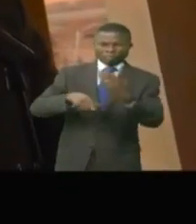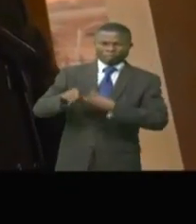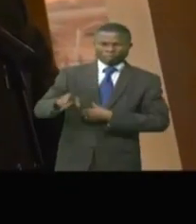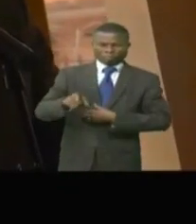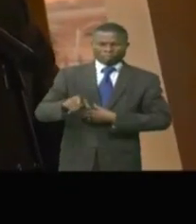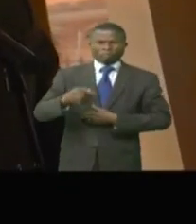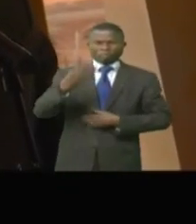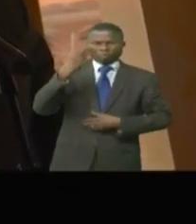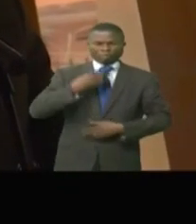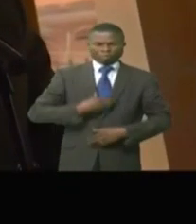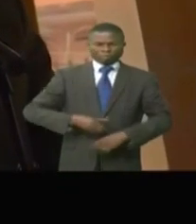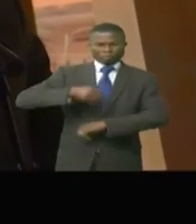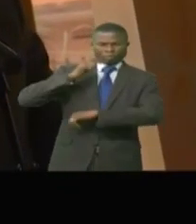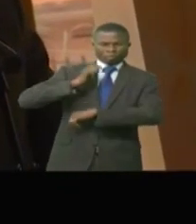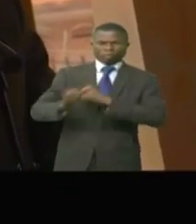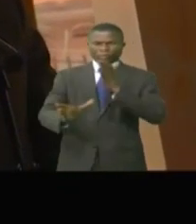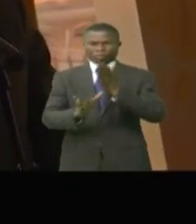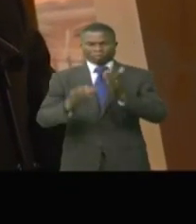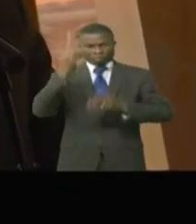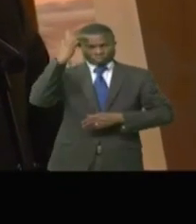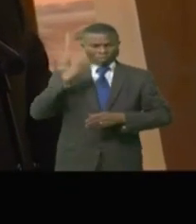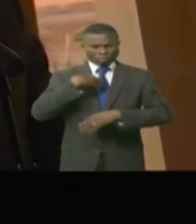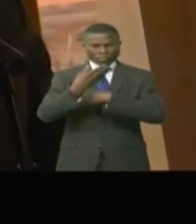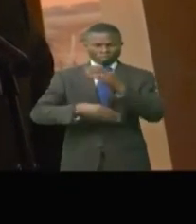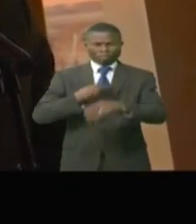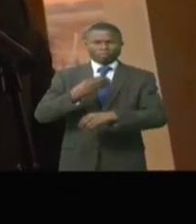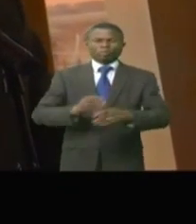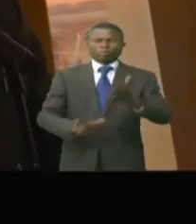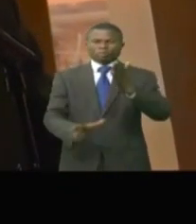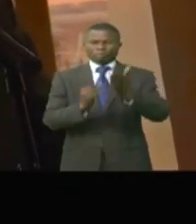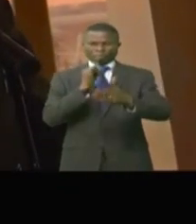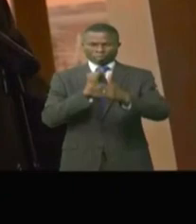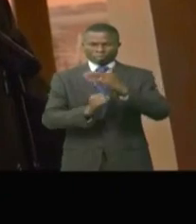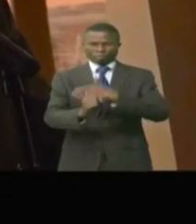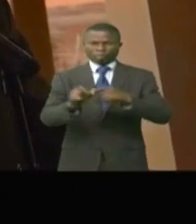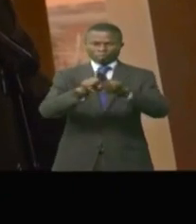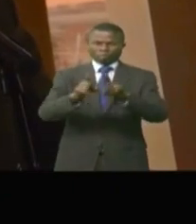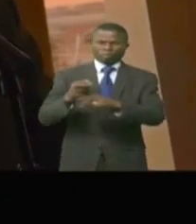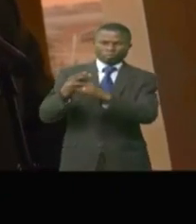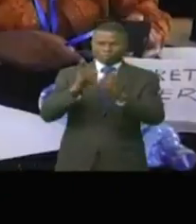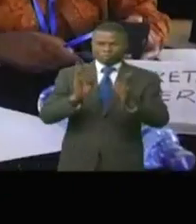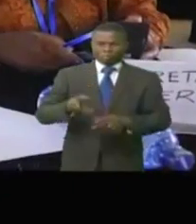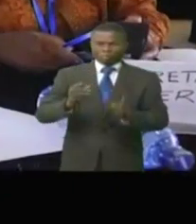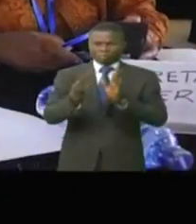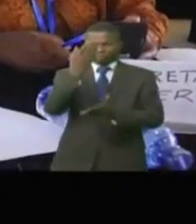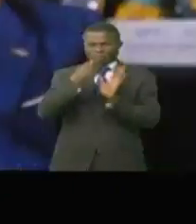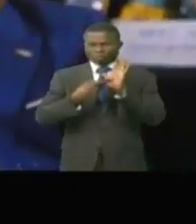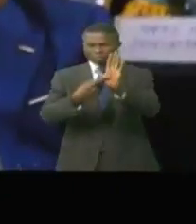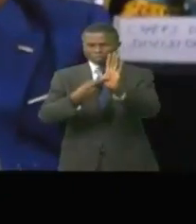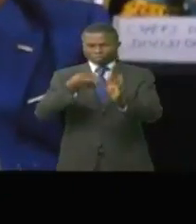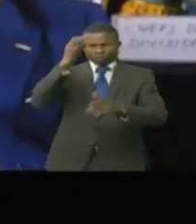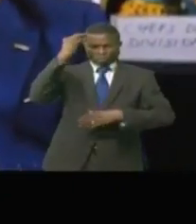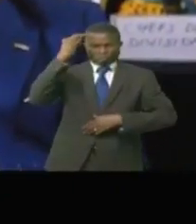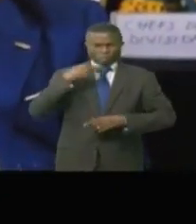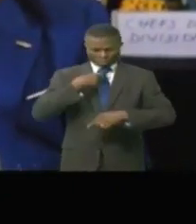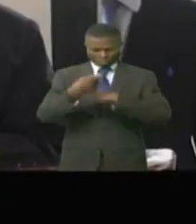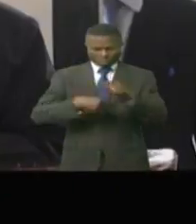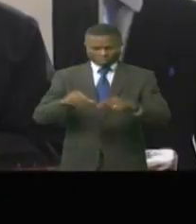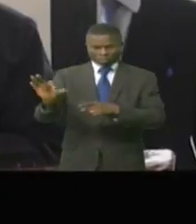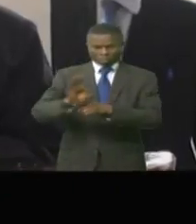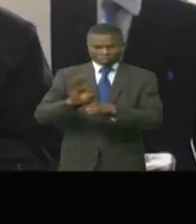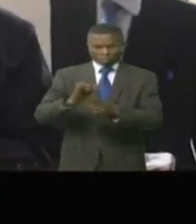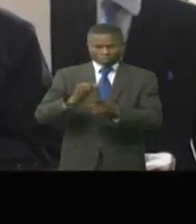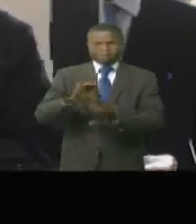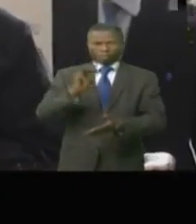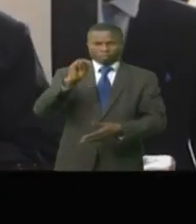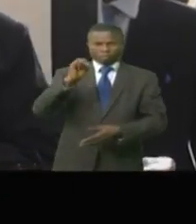Kazali Kankonde, vice-premier ministre en charge de l'intérieur et sécurité, représentant personnel du Premier ministre, a ainsi ouvert cet atelier.